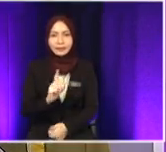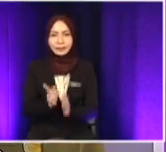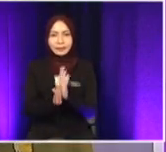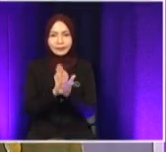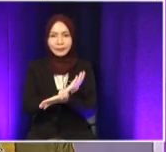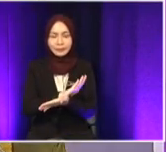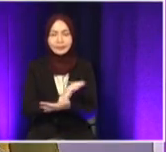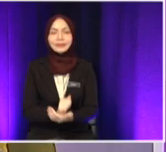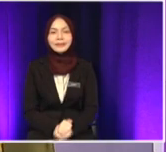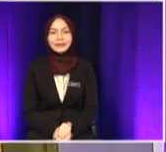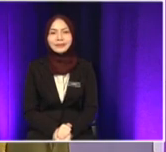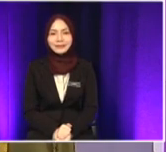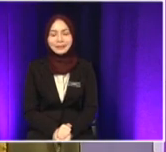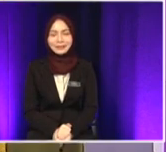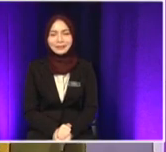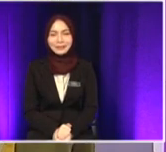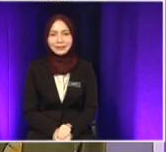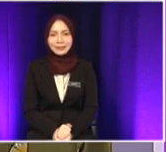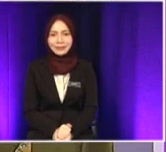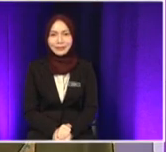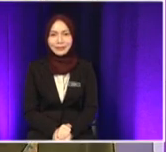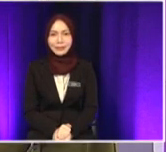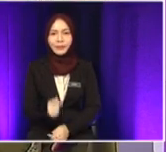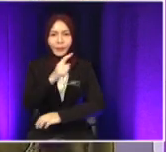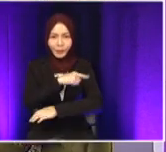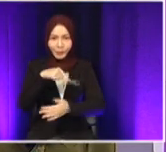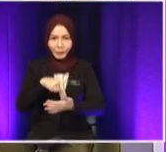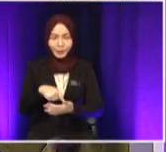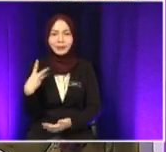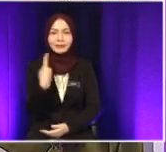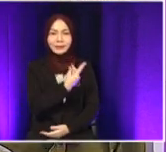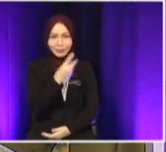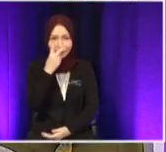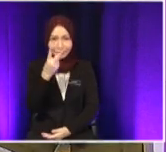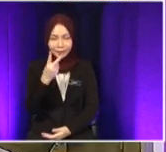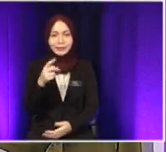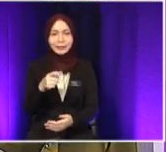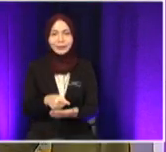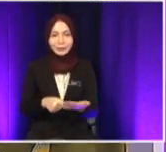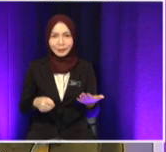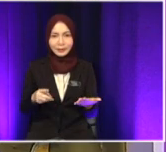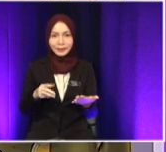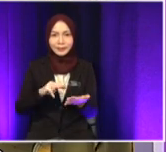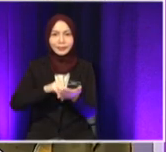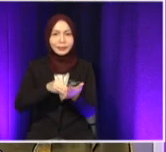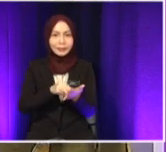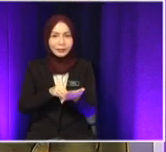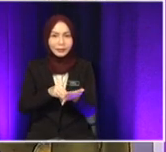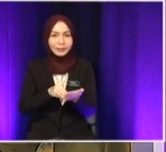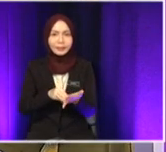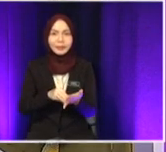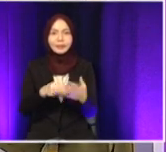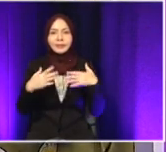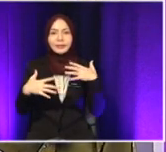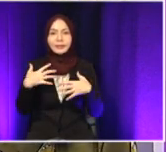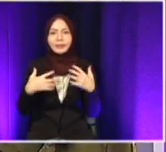murid-murid di rumah kita tengok dulu apa masuk hiburan menurut Islam sejauh